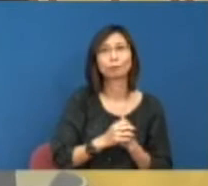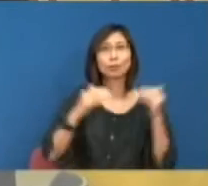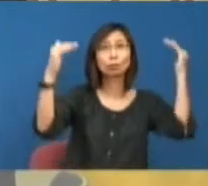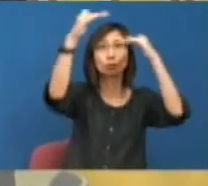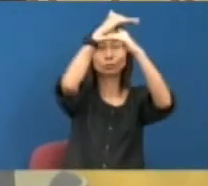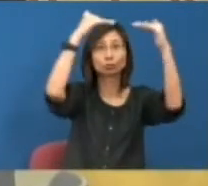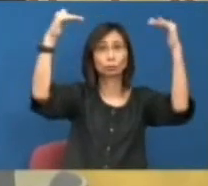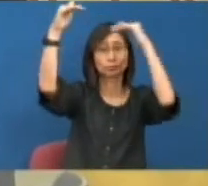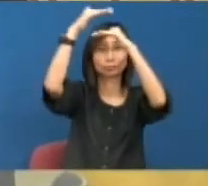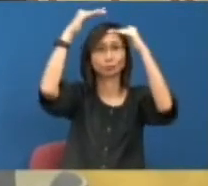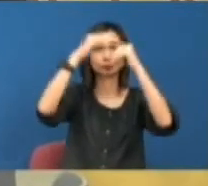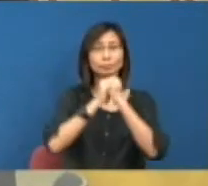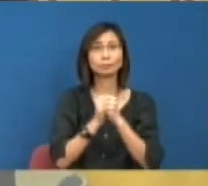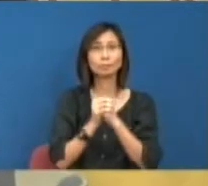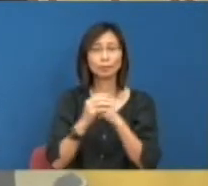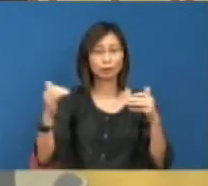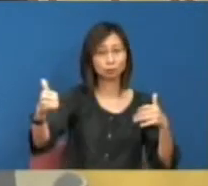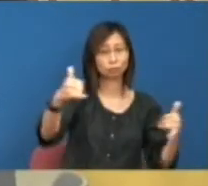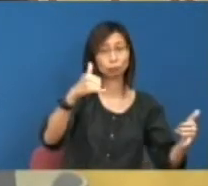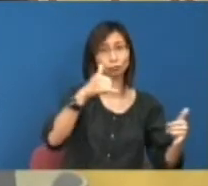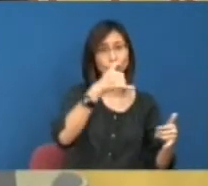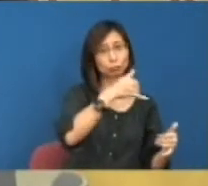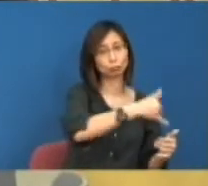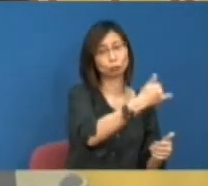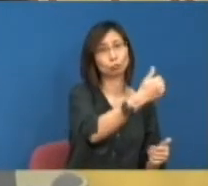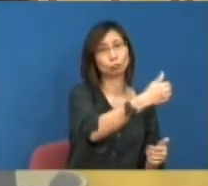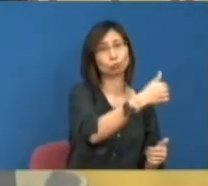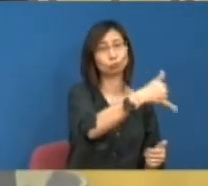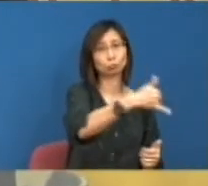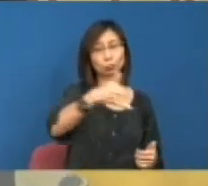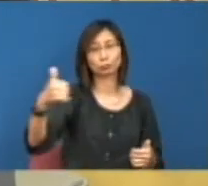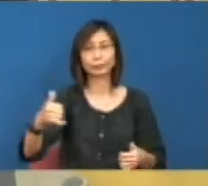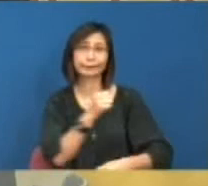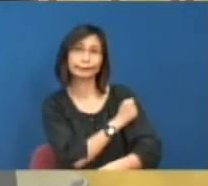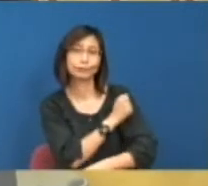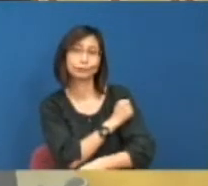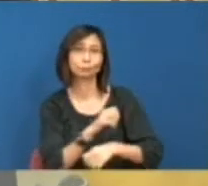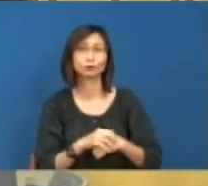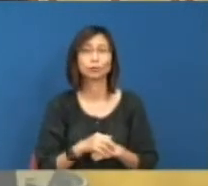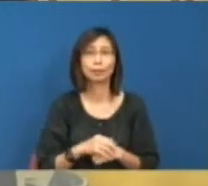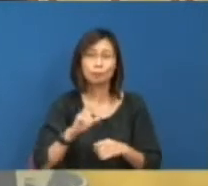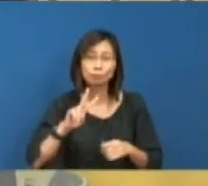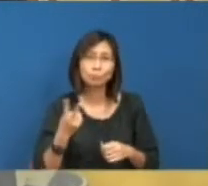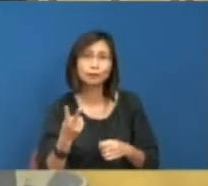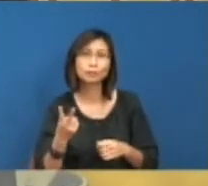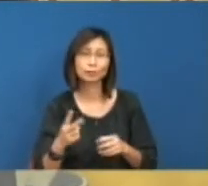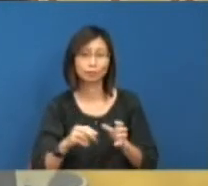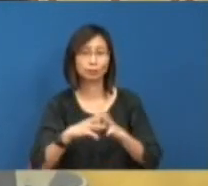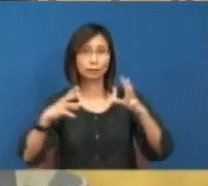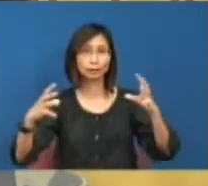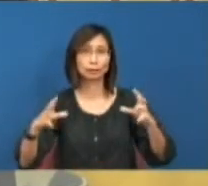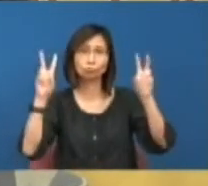一個。群眾覺得是切膚之痛的事，就形成了一個所謂綱領，一